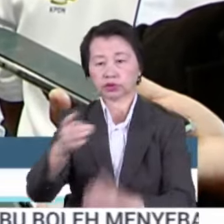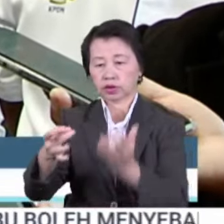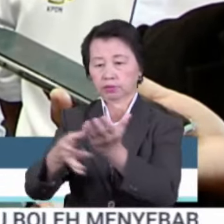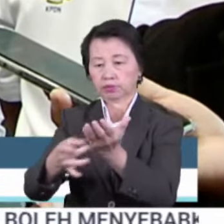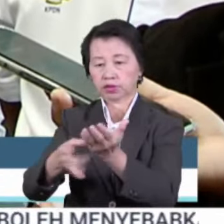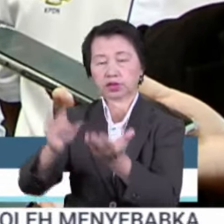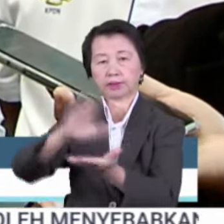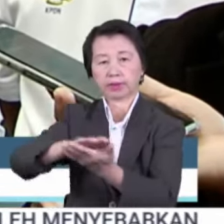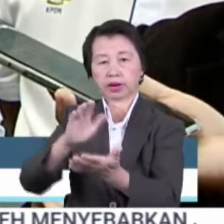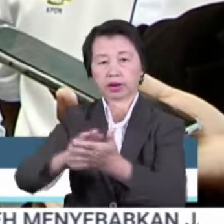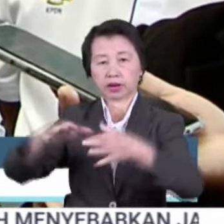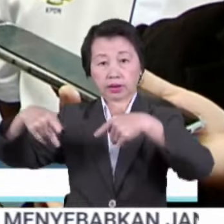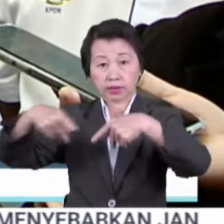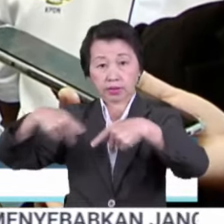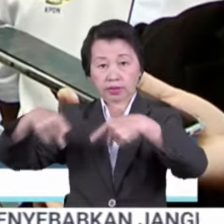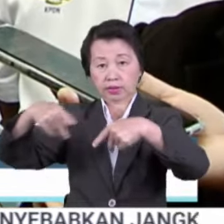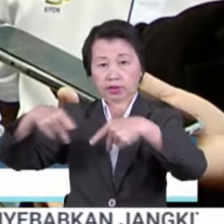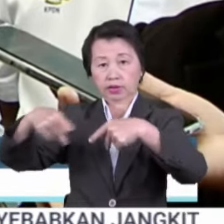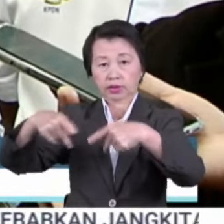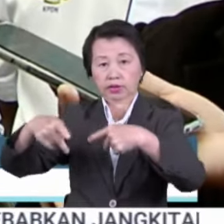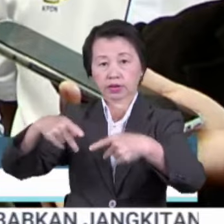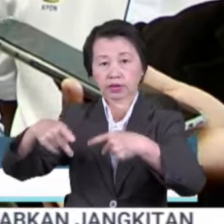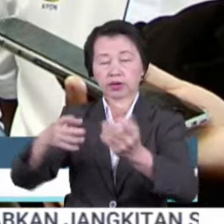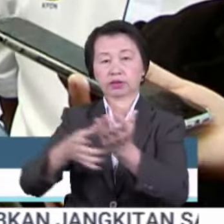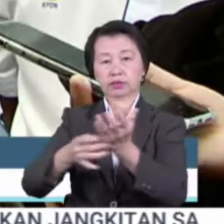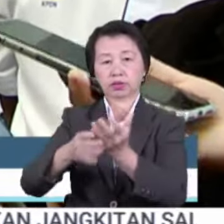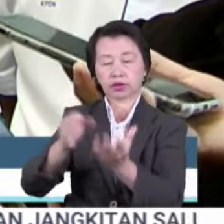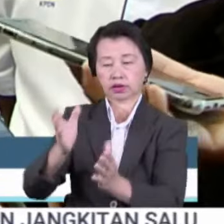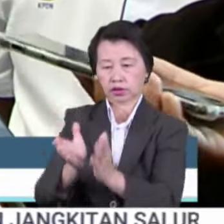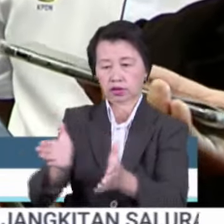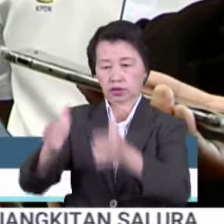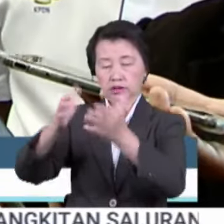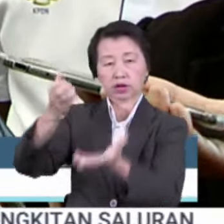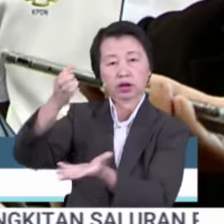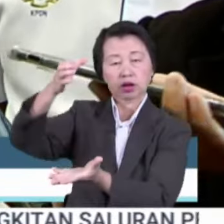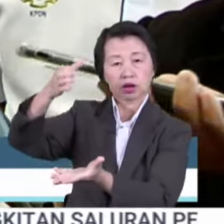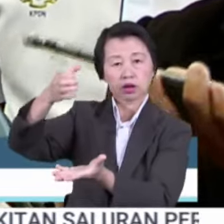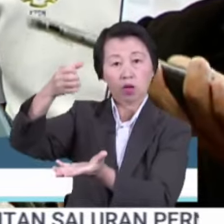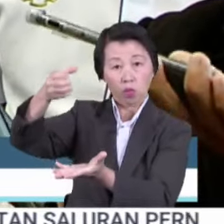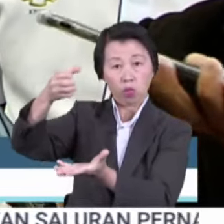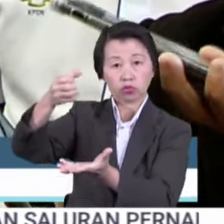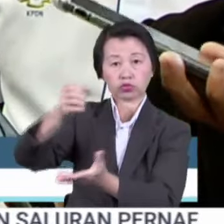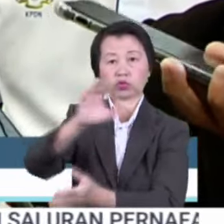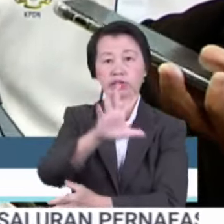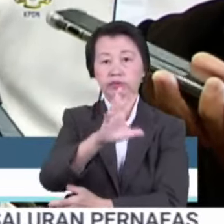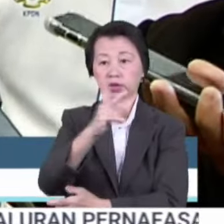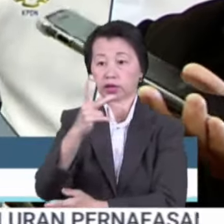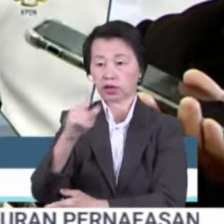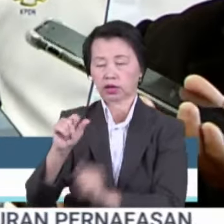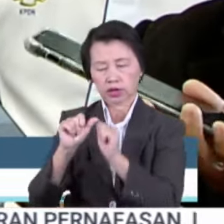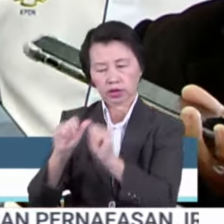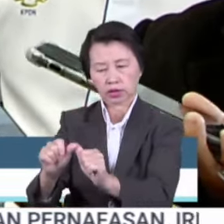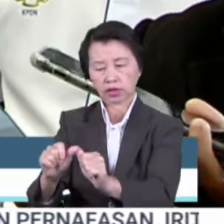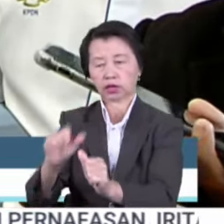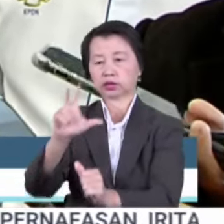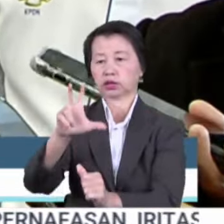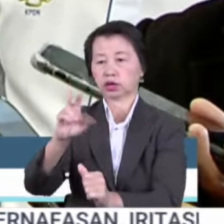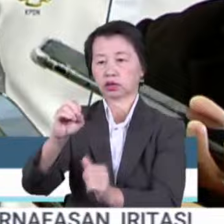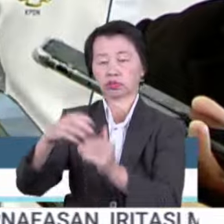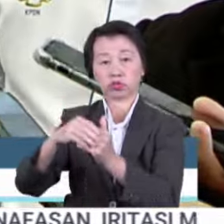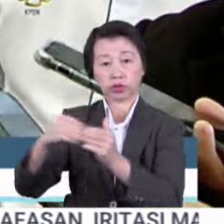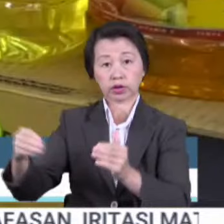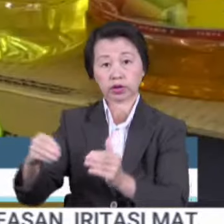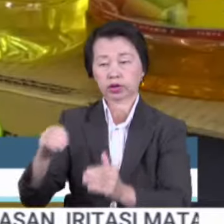paket ke minyak botol kemasan 5 kilo itu kekal pada harga 30 ringgit